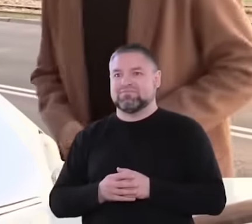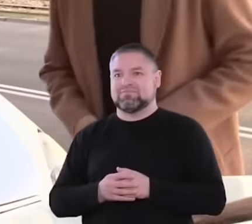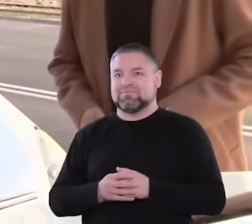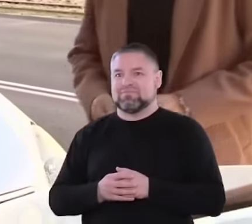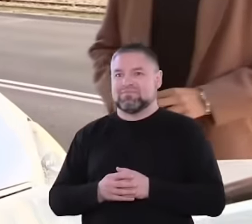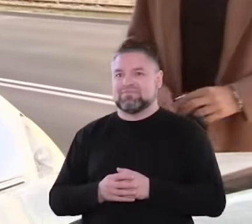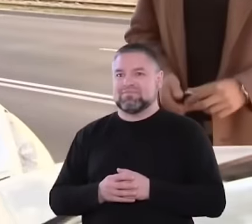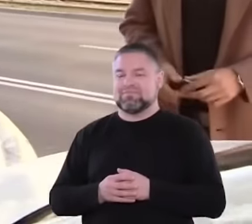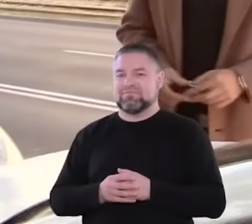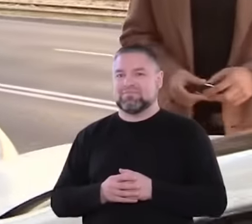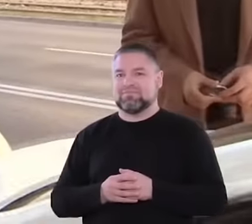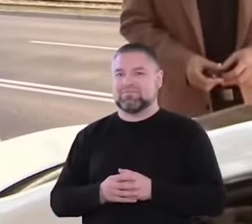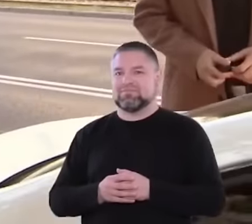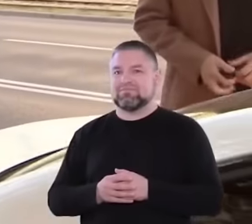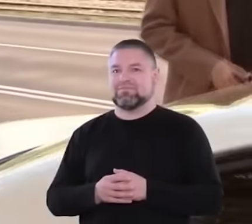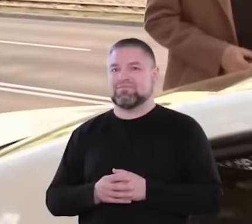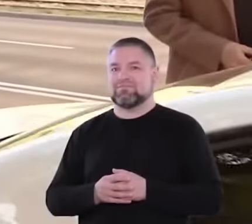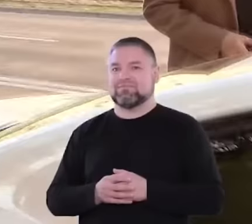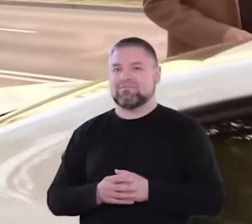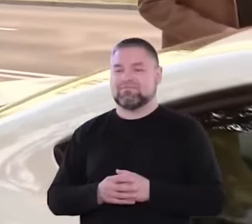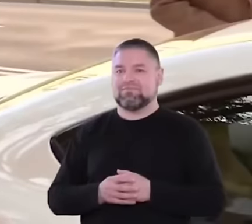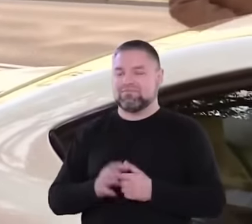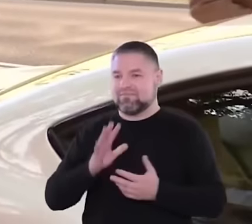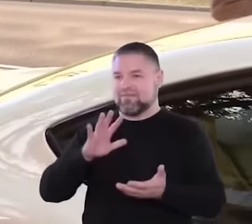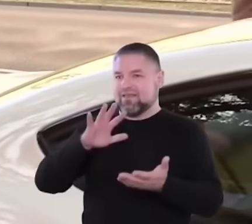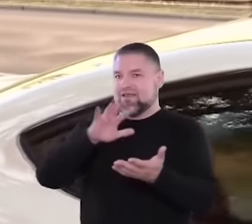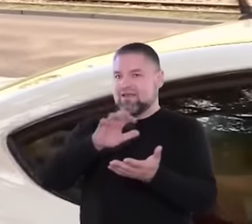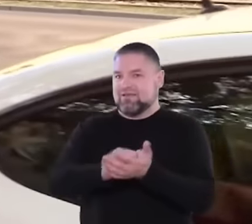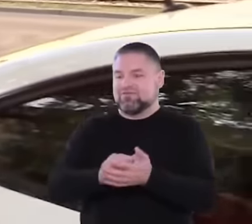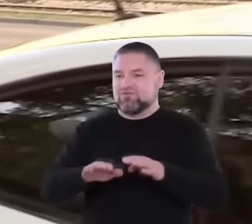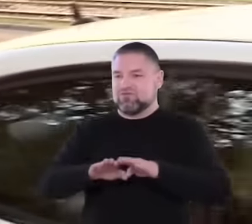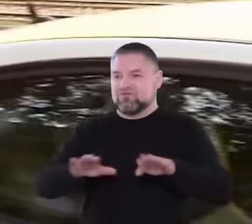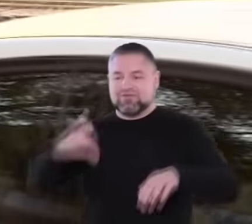Okej. Okay. Słuchaj, ja tylko zarezerwuję stolik, tak?